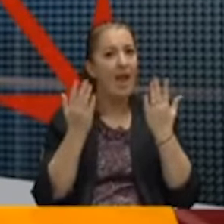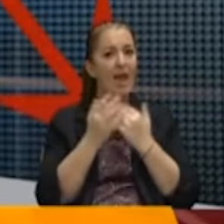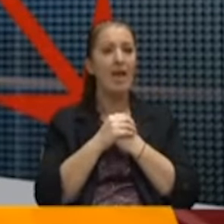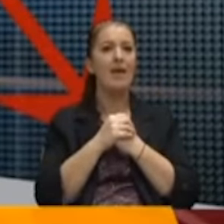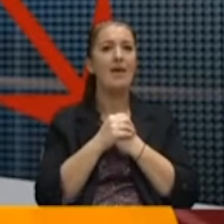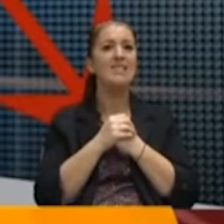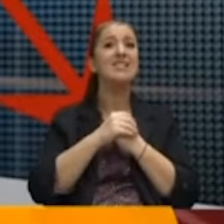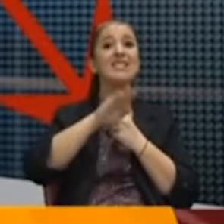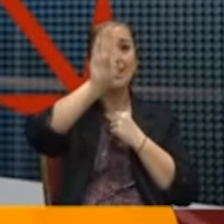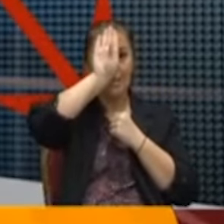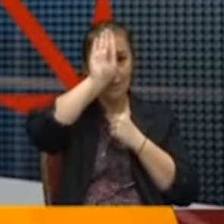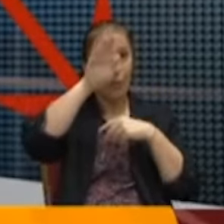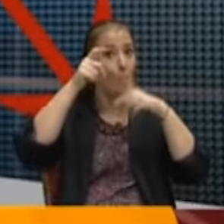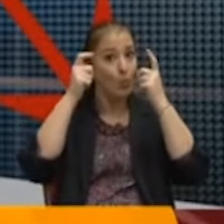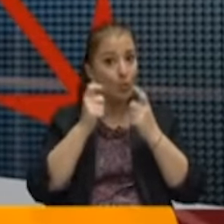Hele